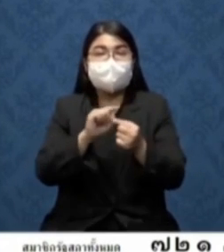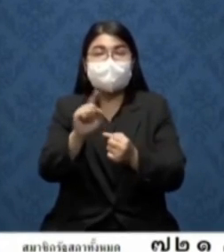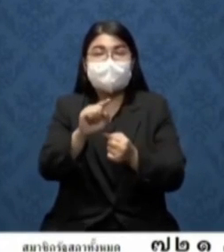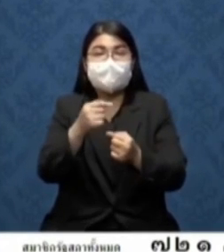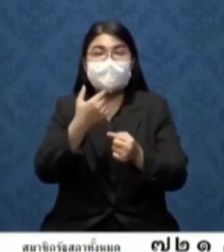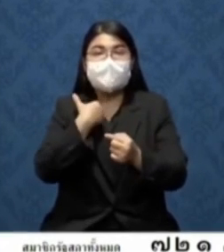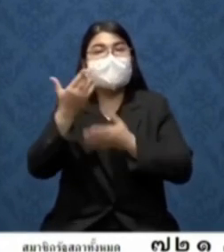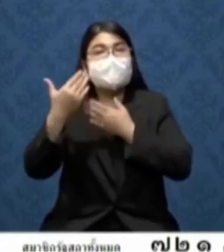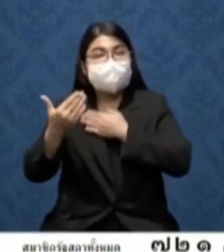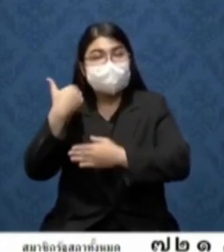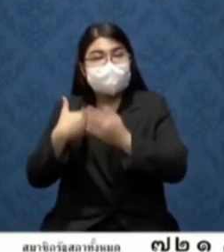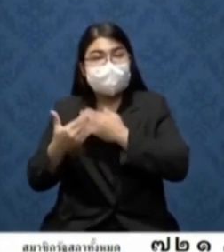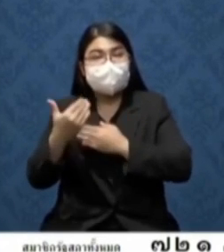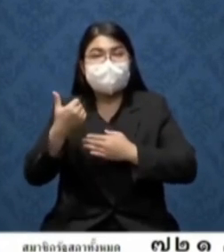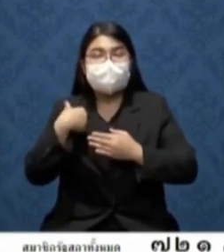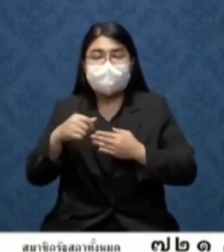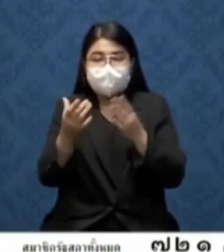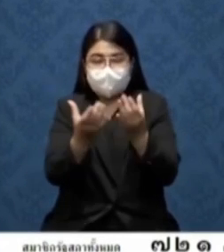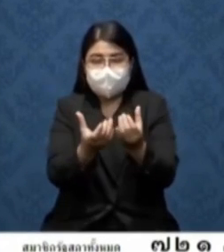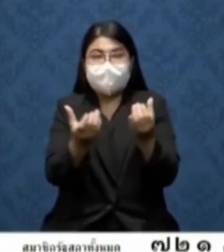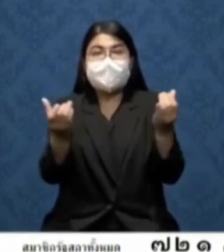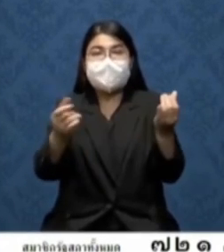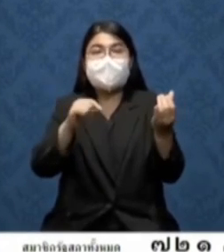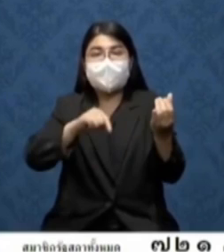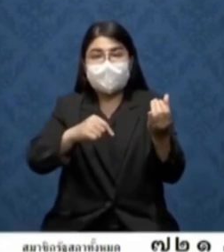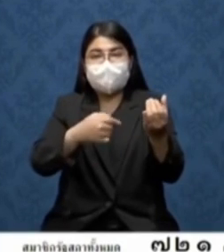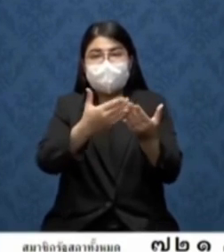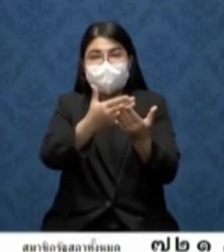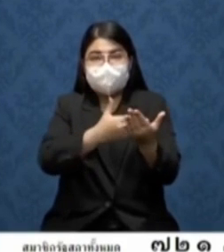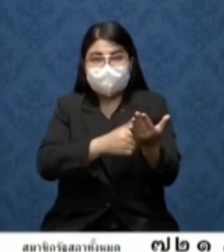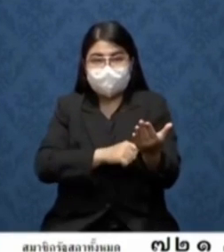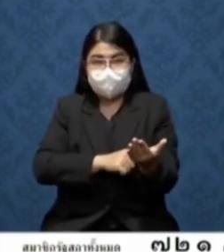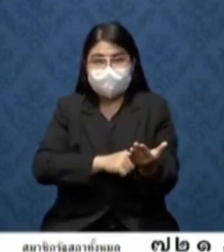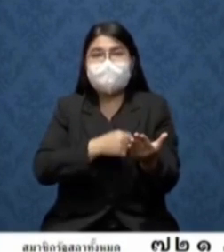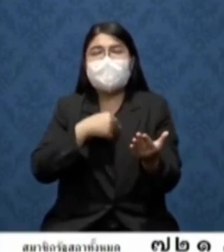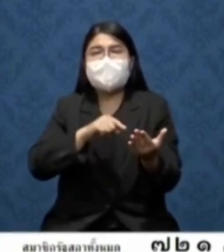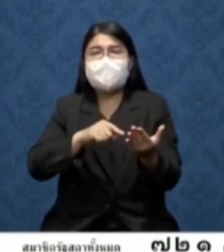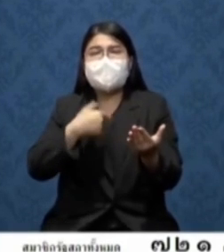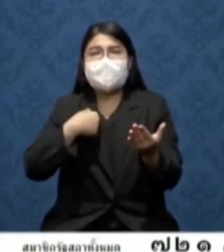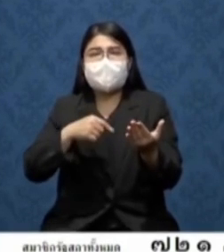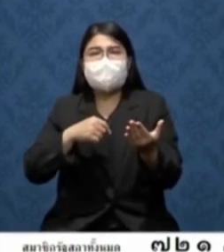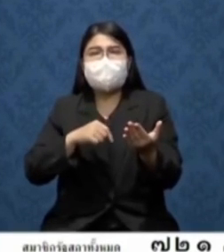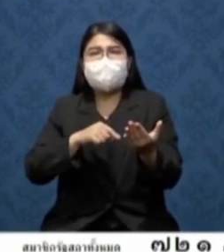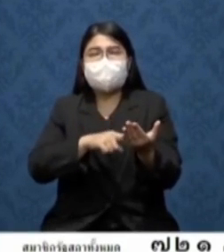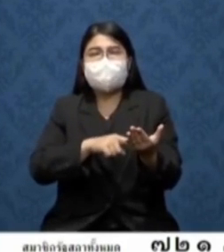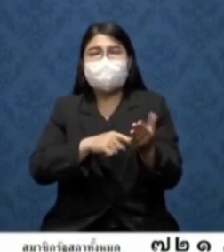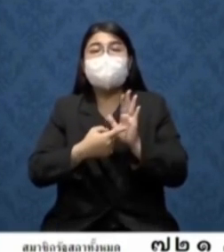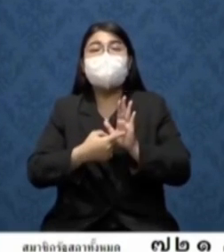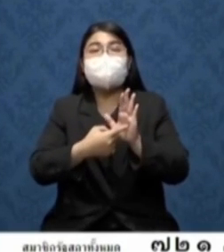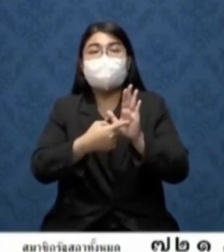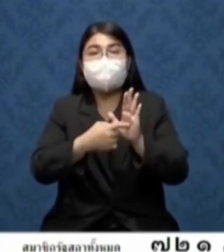างรัฐธรรมนูญฉบับนี้ที่การยกตัวอย่างจากจังหวัดร้อยเอ็ด